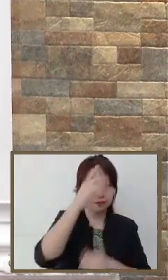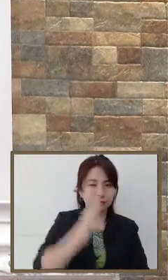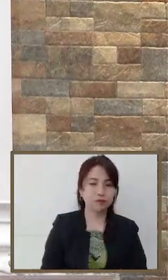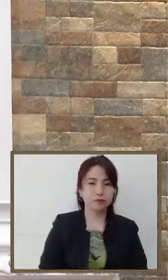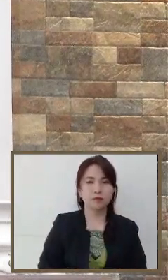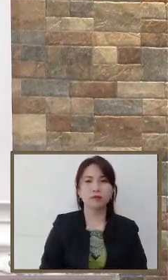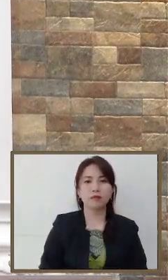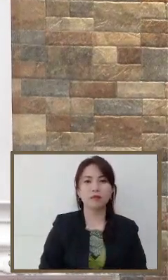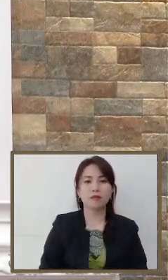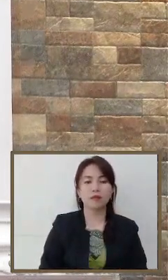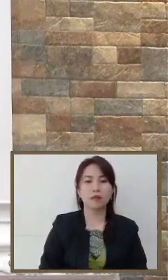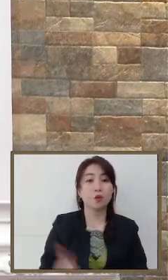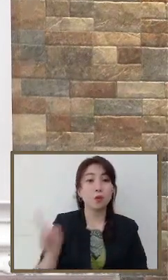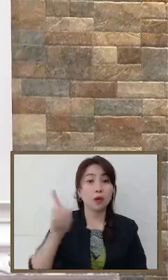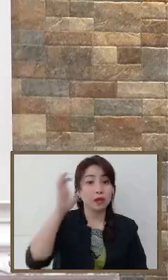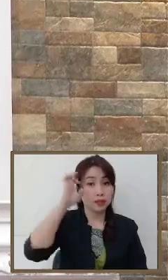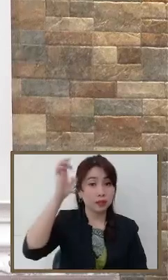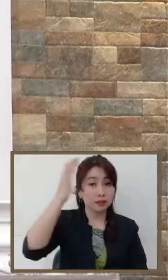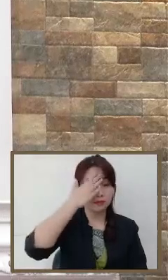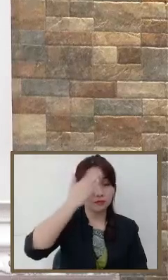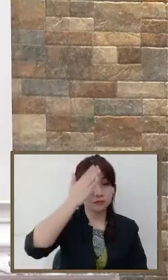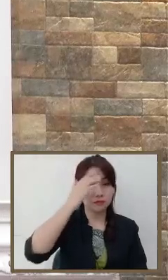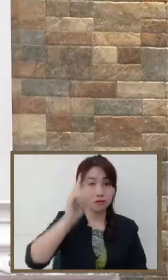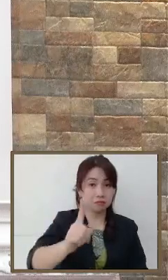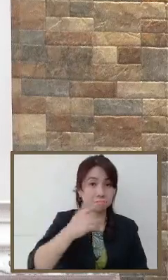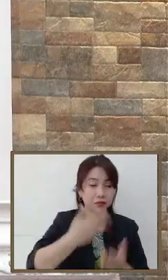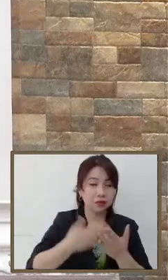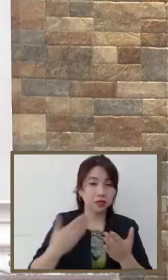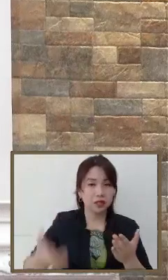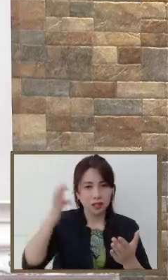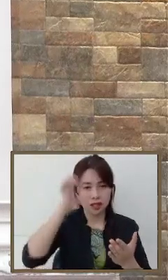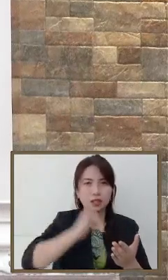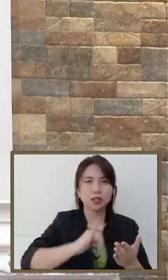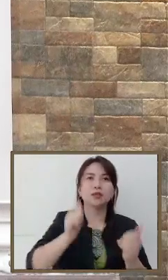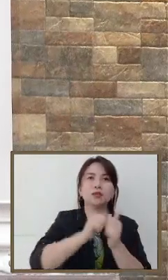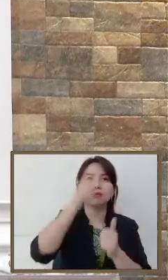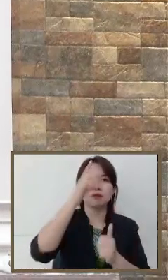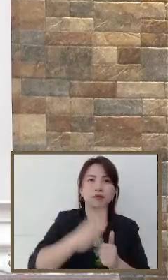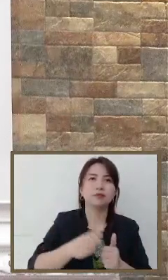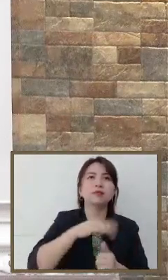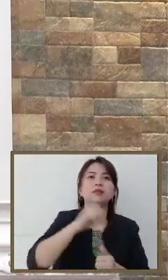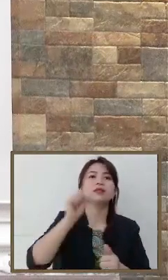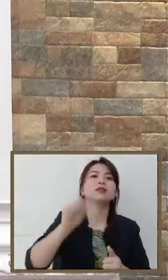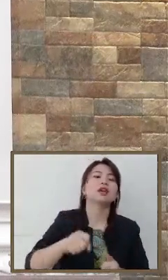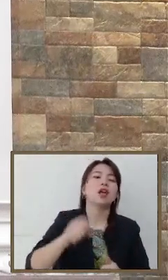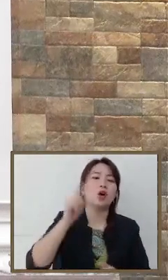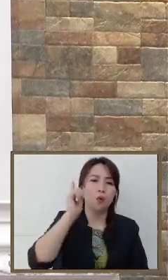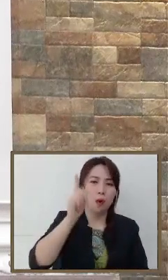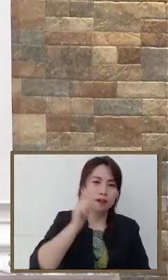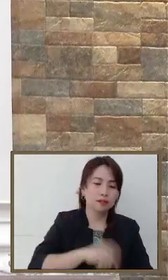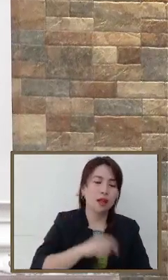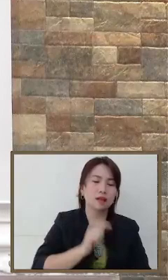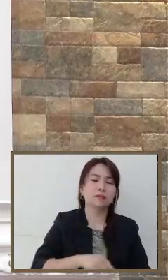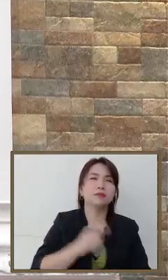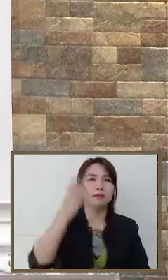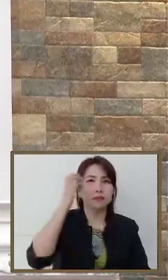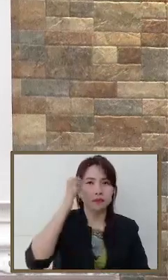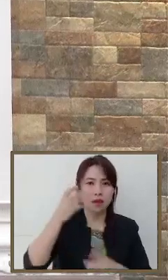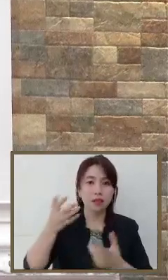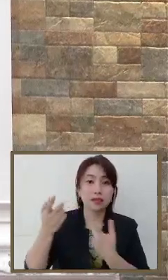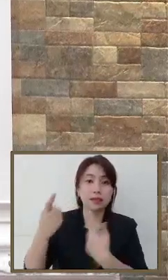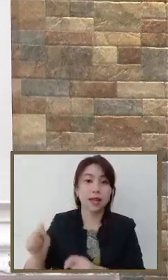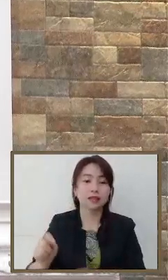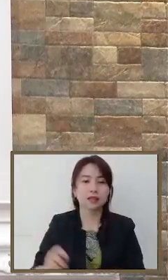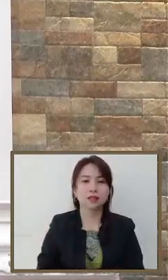Alam niya Kasama niya lang ang Diyos at hanggang dumating sa punto na pinagkatiwalaan siya Amen pinagkatiwalaan siya na